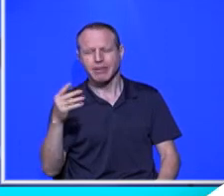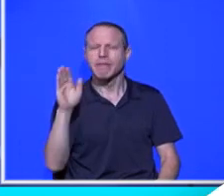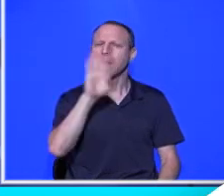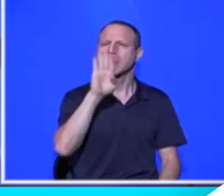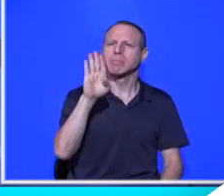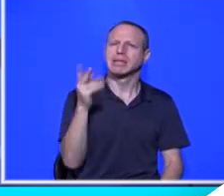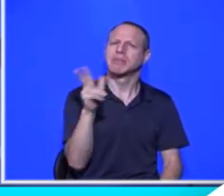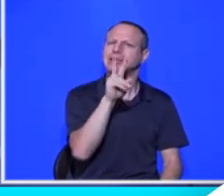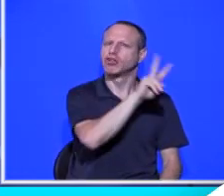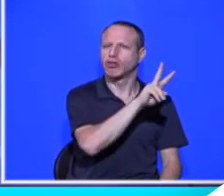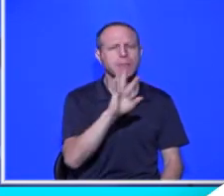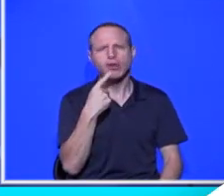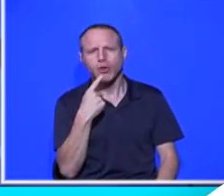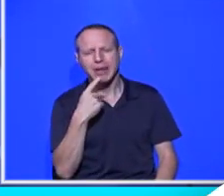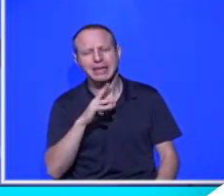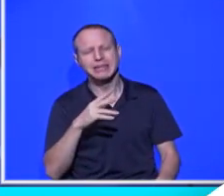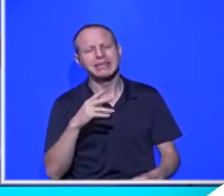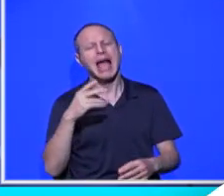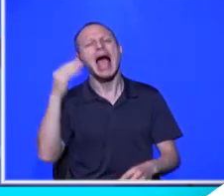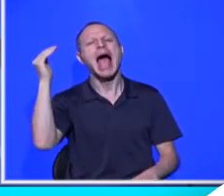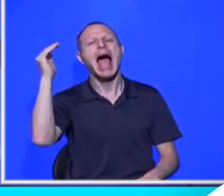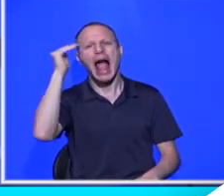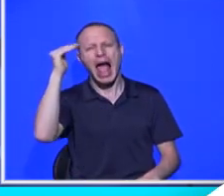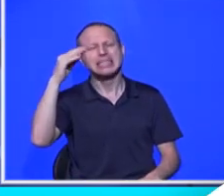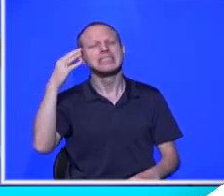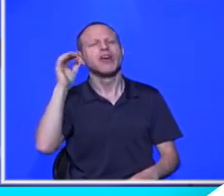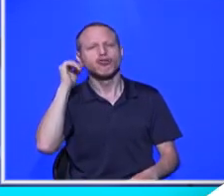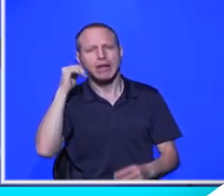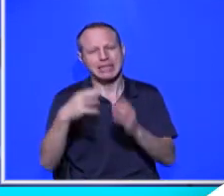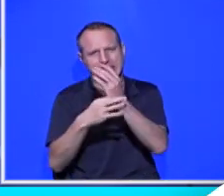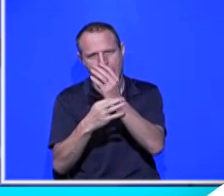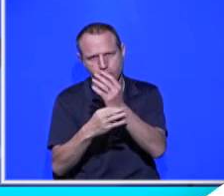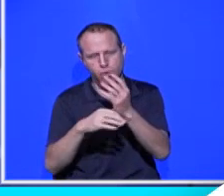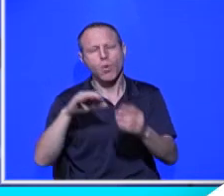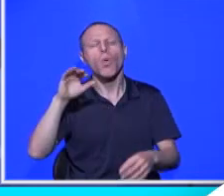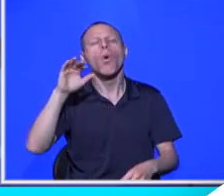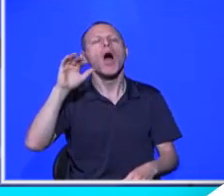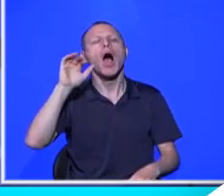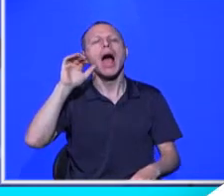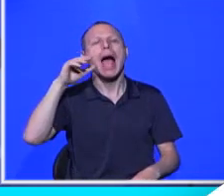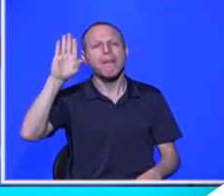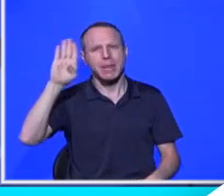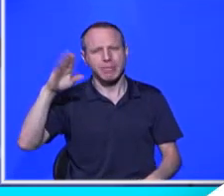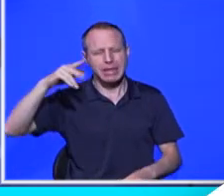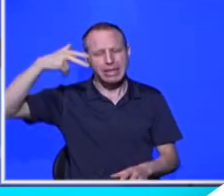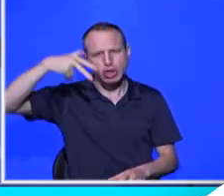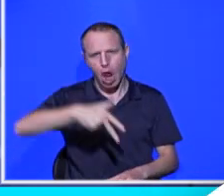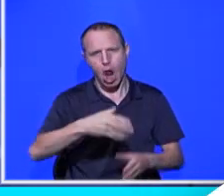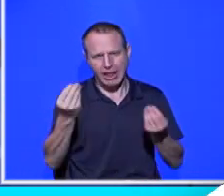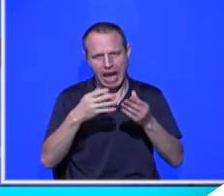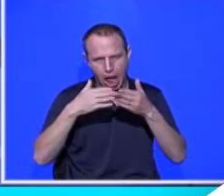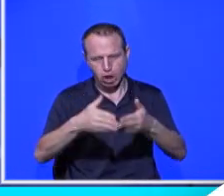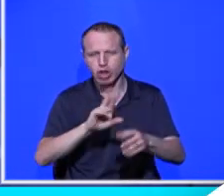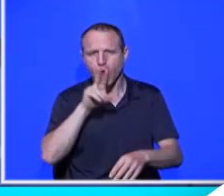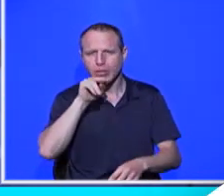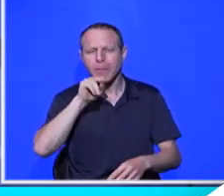מצד שני. מה זאת אומרת סחיטה הדדית? גנץ ואשכנזי סחטו את נתניהו בפרשת הצוללות וכלי השייט, שלא לדבר על נושאים אחרים,